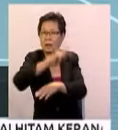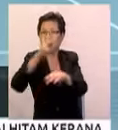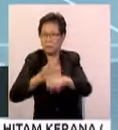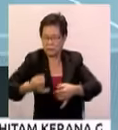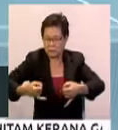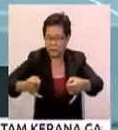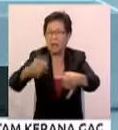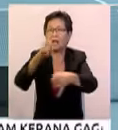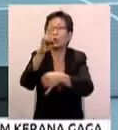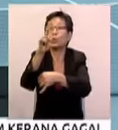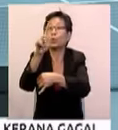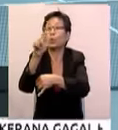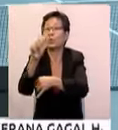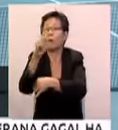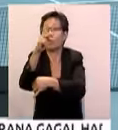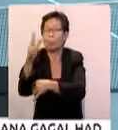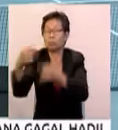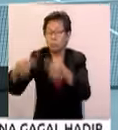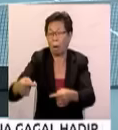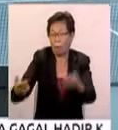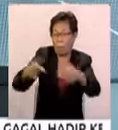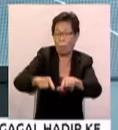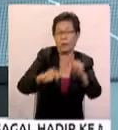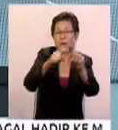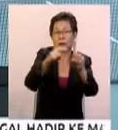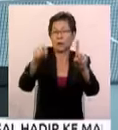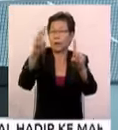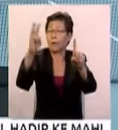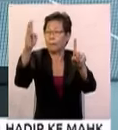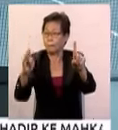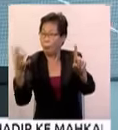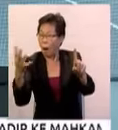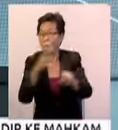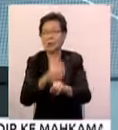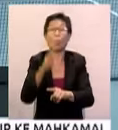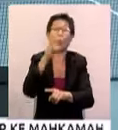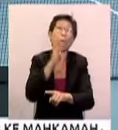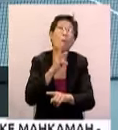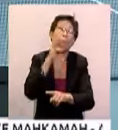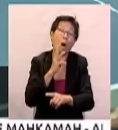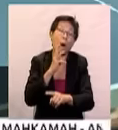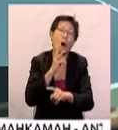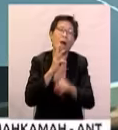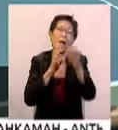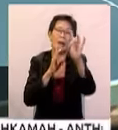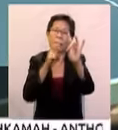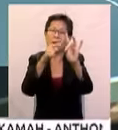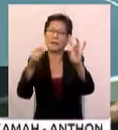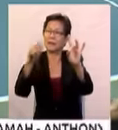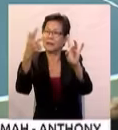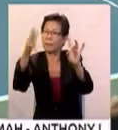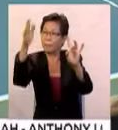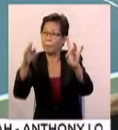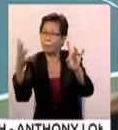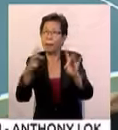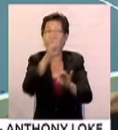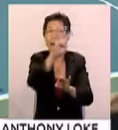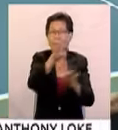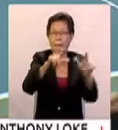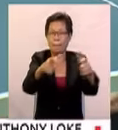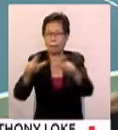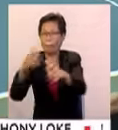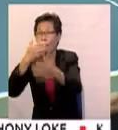Duta Kuala Lumpur. Saingan lelaki berlangsung 1 hingga 6 April, manakala wanita 8 hingga 13 April. Empat pasukan terbaik